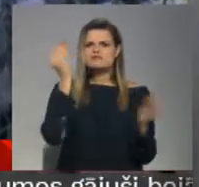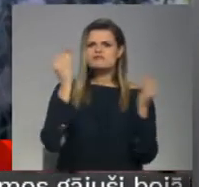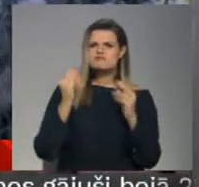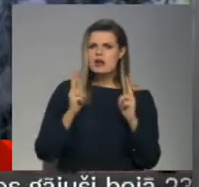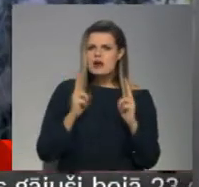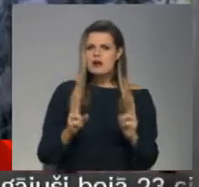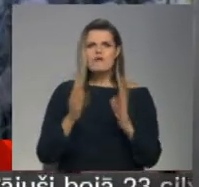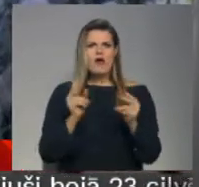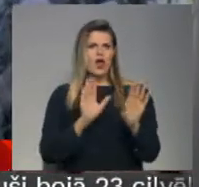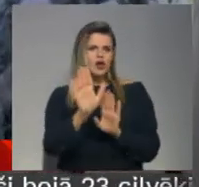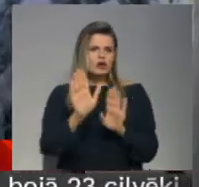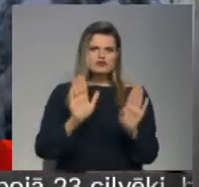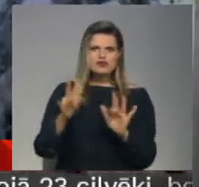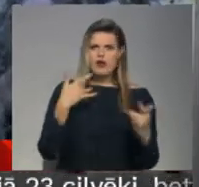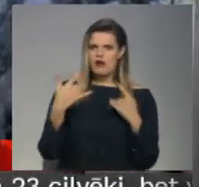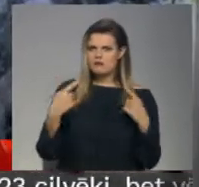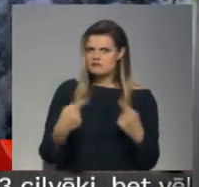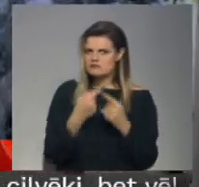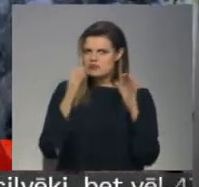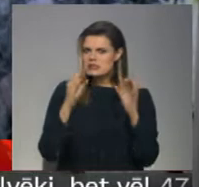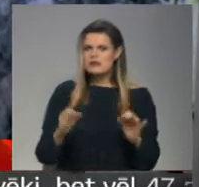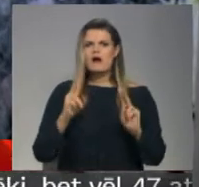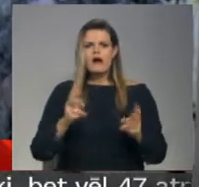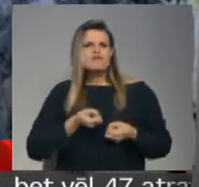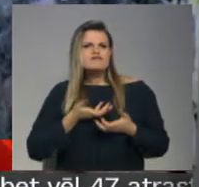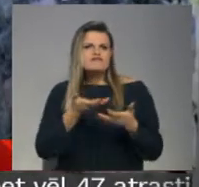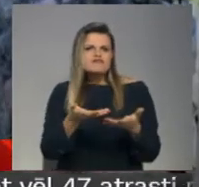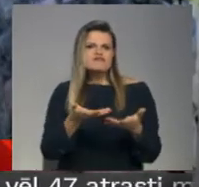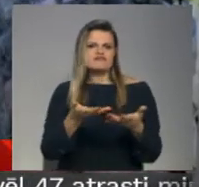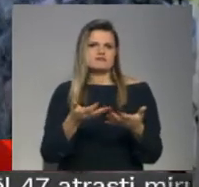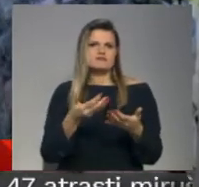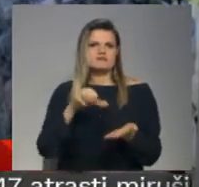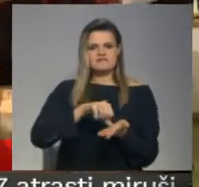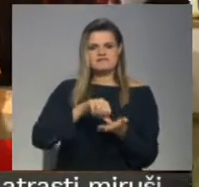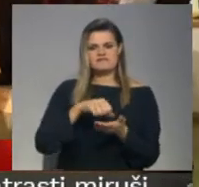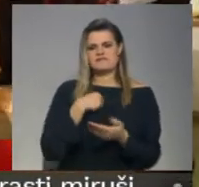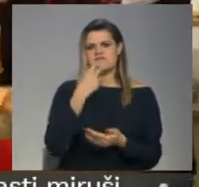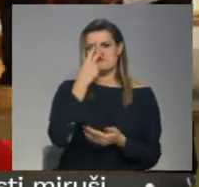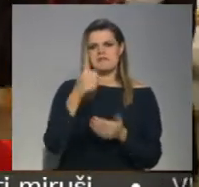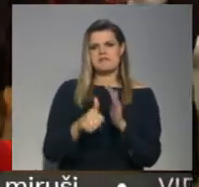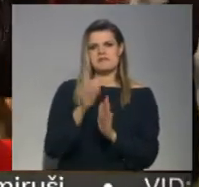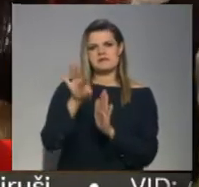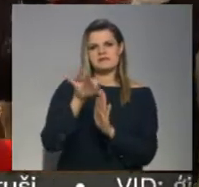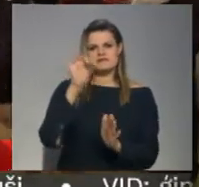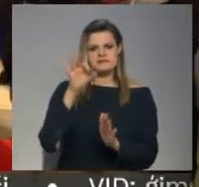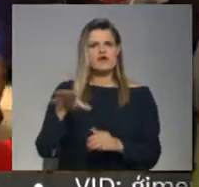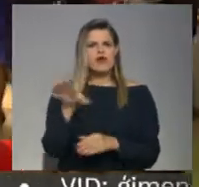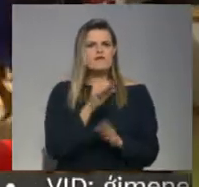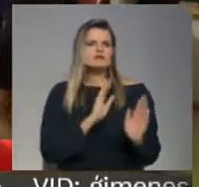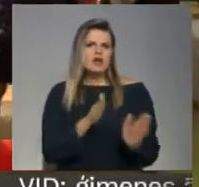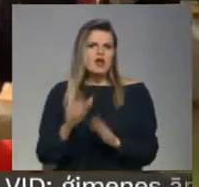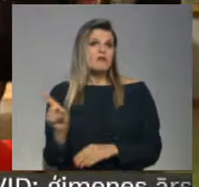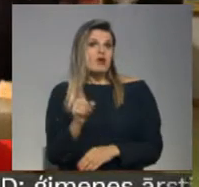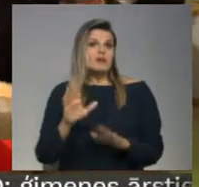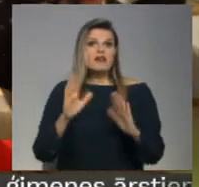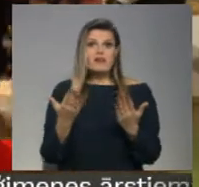teiksim, režisoriski un aktieriski, kā viņi ir izpaudušies un interpretējuši savu priekšnesumu. Viņš ir gatavojušies, tikai